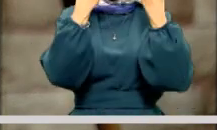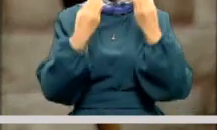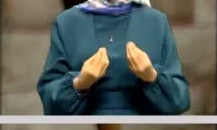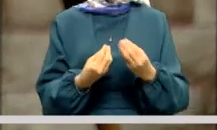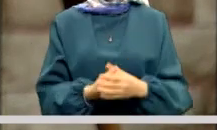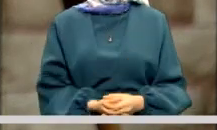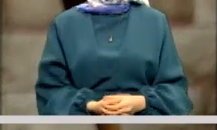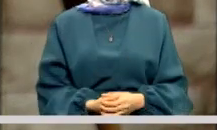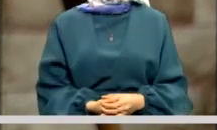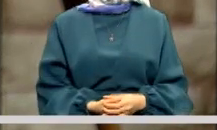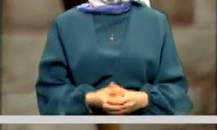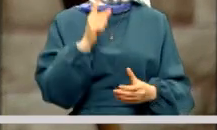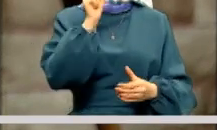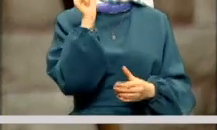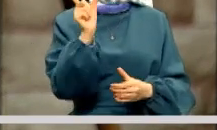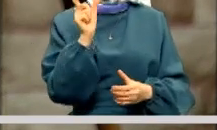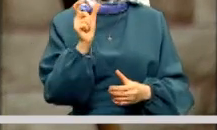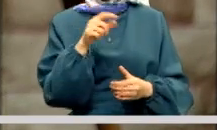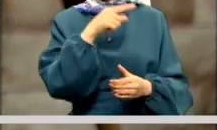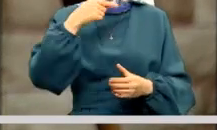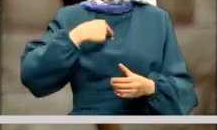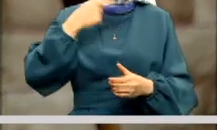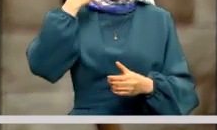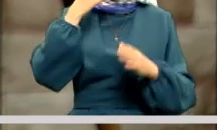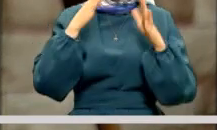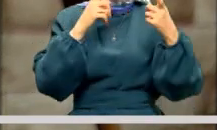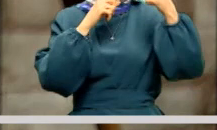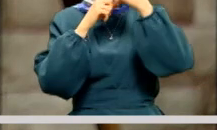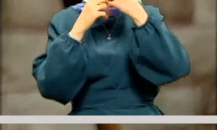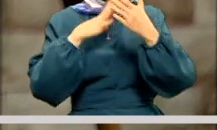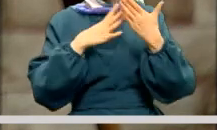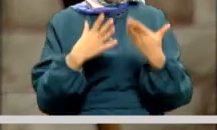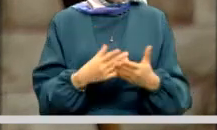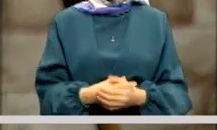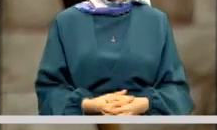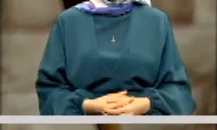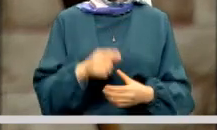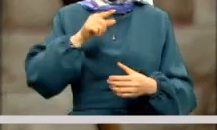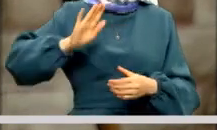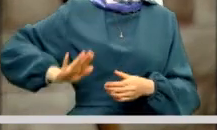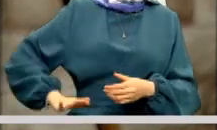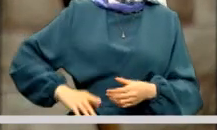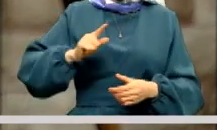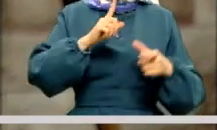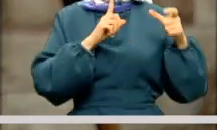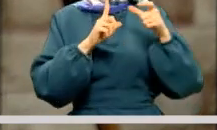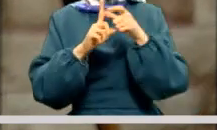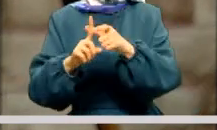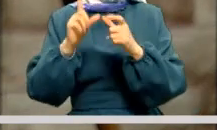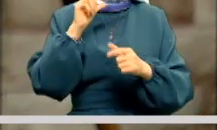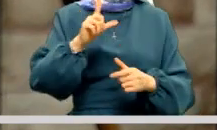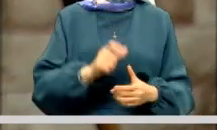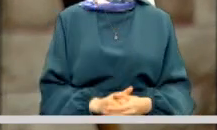bir ifadeyi Biz gözümüzü nasıl korur isek gözümüzün nuru dediğimiz çocuklarımız da o şekilde korumamız gerekiyor